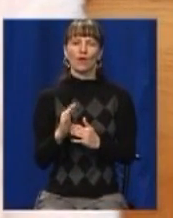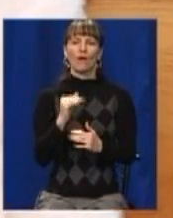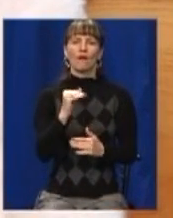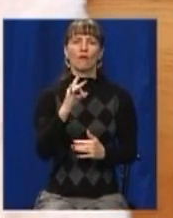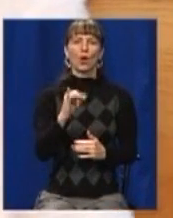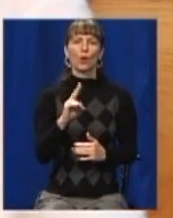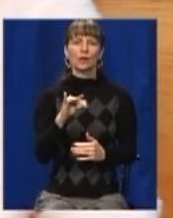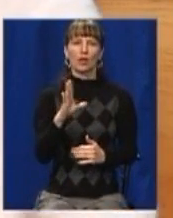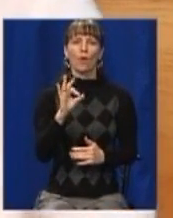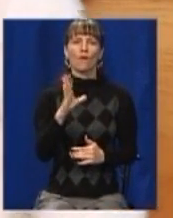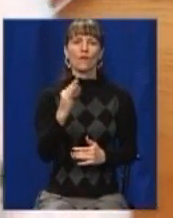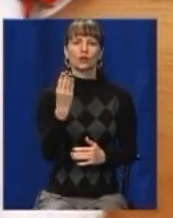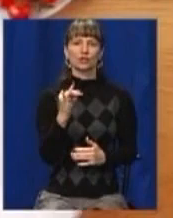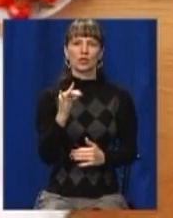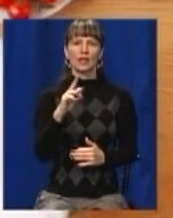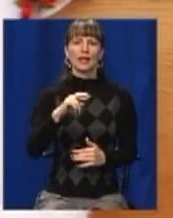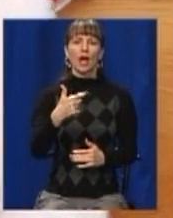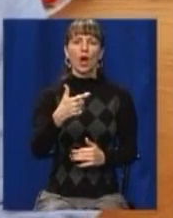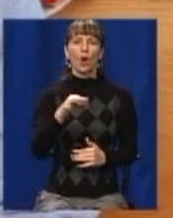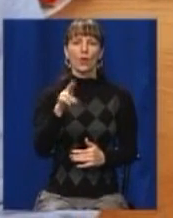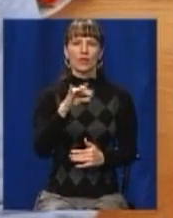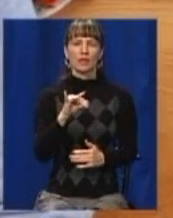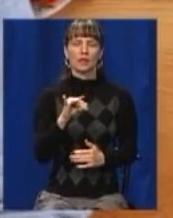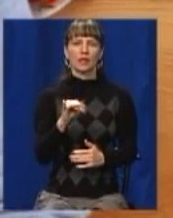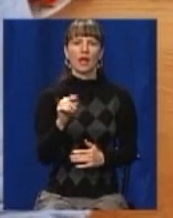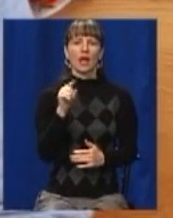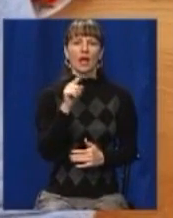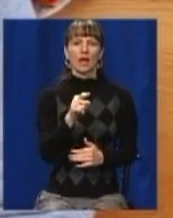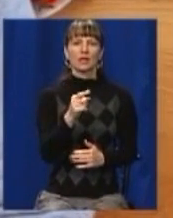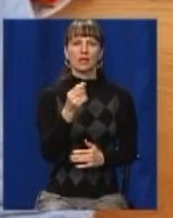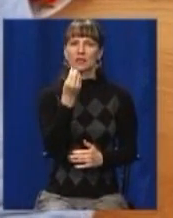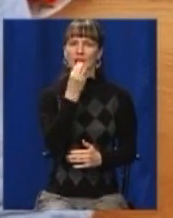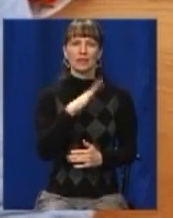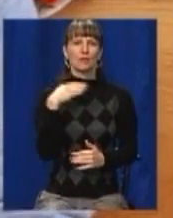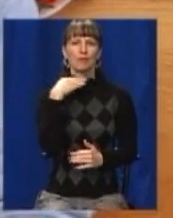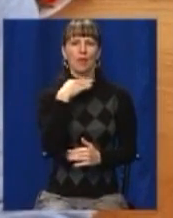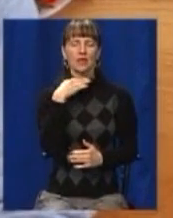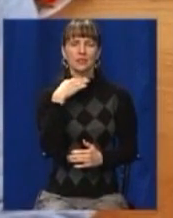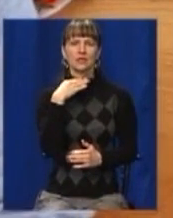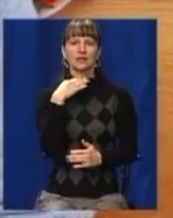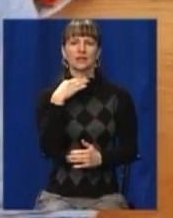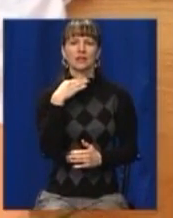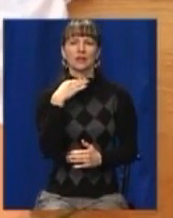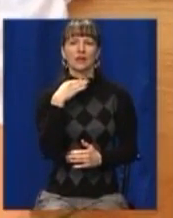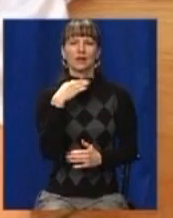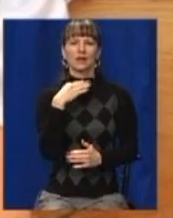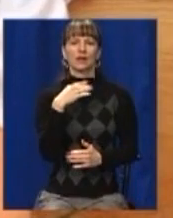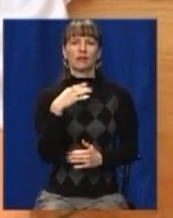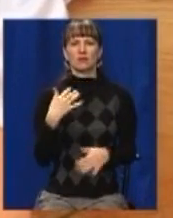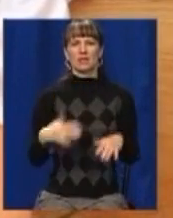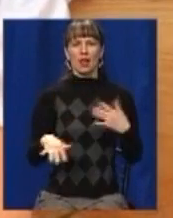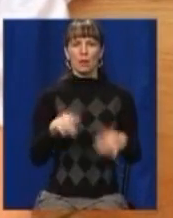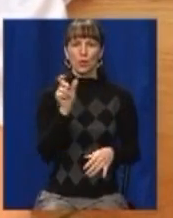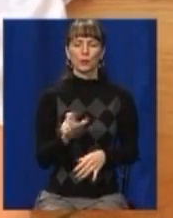фрукты, овощи, ягоды еще. Они не едят мясо, они дохлые и слабые. Потому что